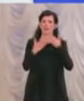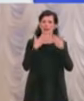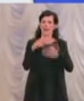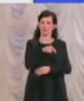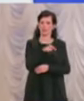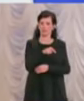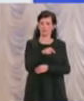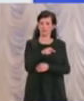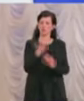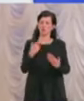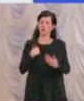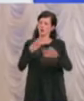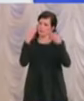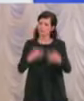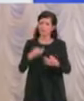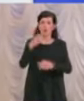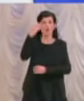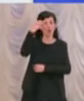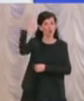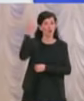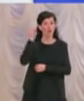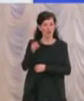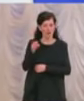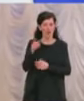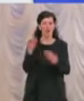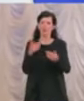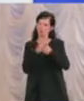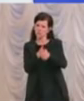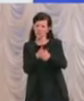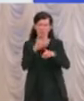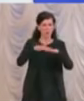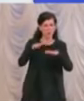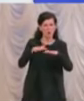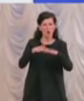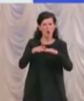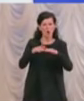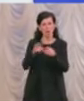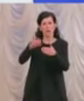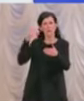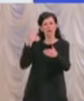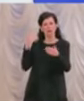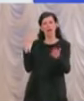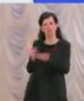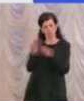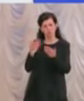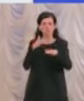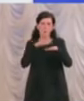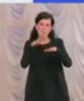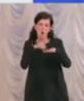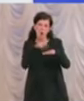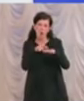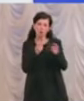e vi assicuro che il governo troverà ovviamente con le modalità che ha già trovato in passato l'opportunità